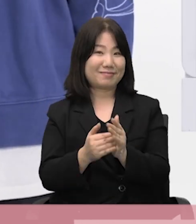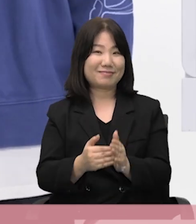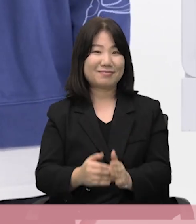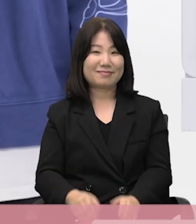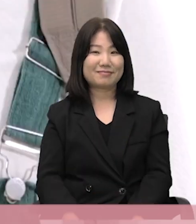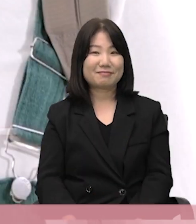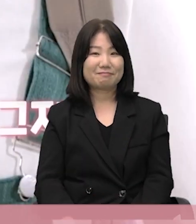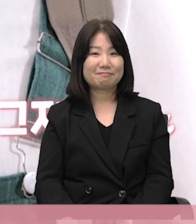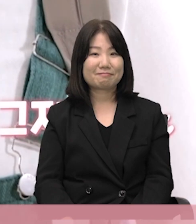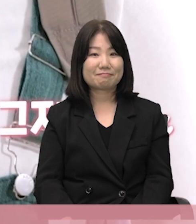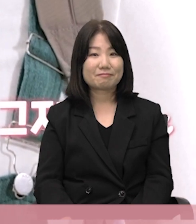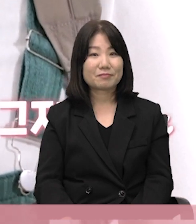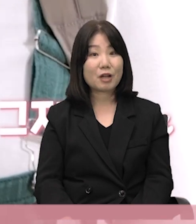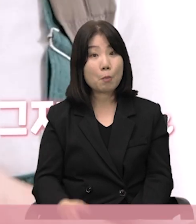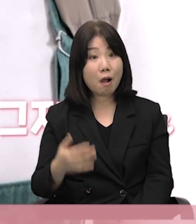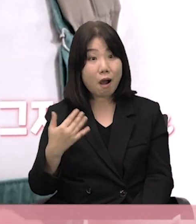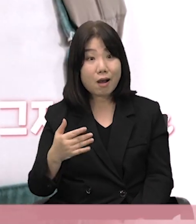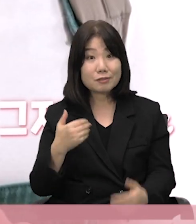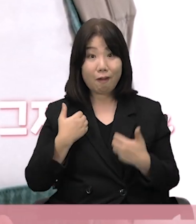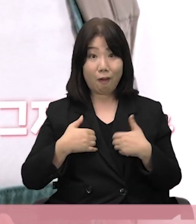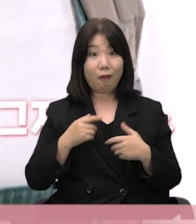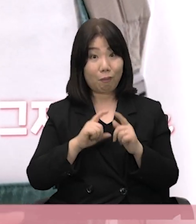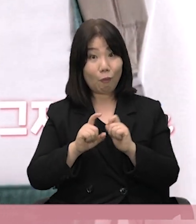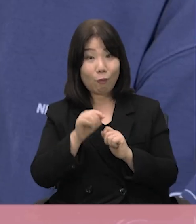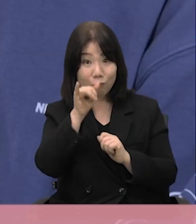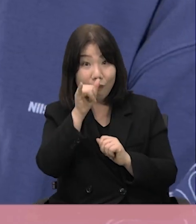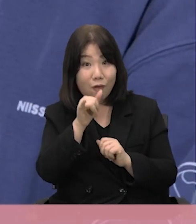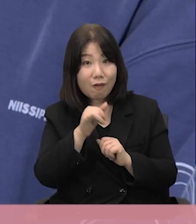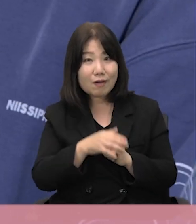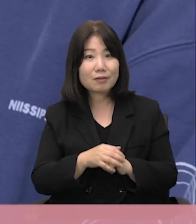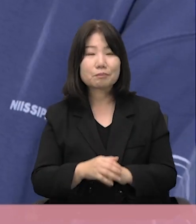나는걸요? 그럼 아직 게임이 더 남아있는 거예요?